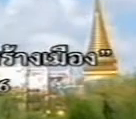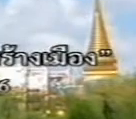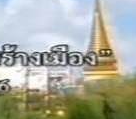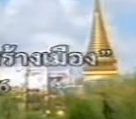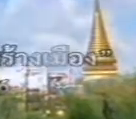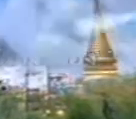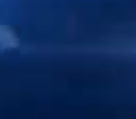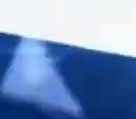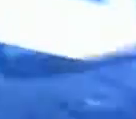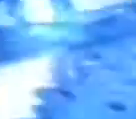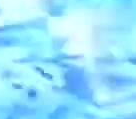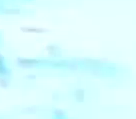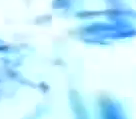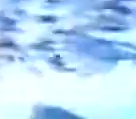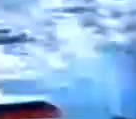ชนอย่างแท้จริงครับ